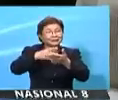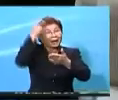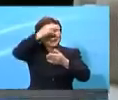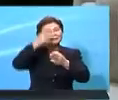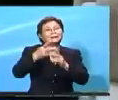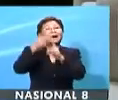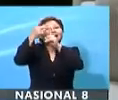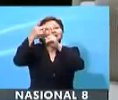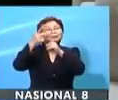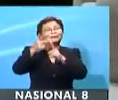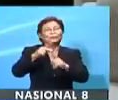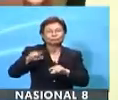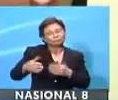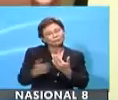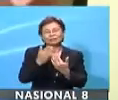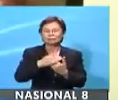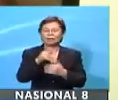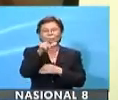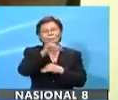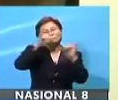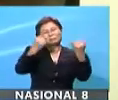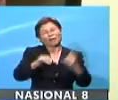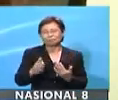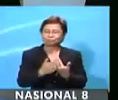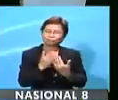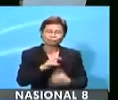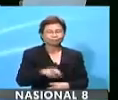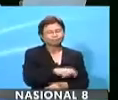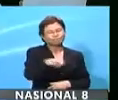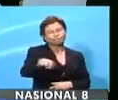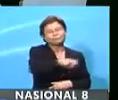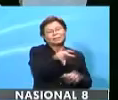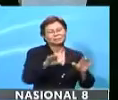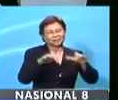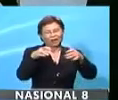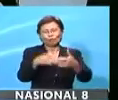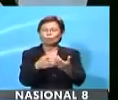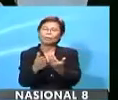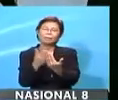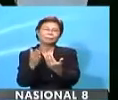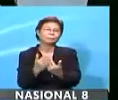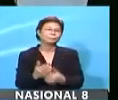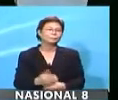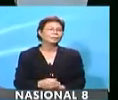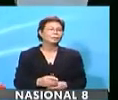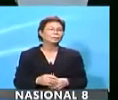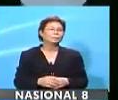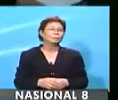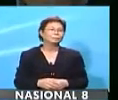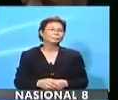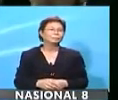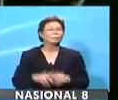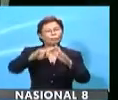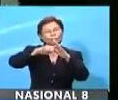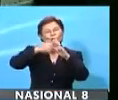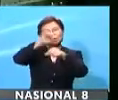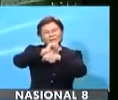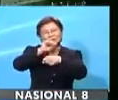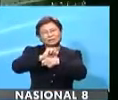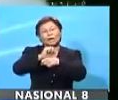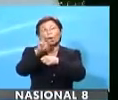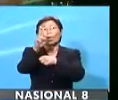memudahkan pergerakan jemaah mengerjakan umrah secara berkumpulan. InsyaAllah jemaah haji ini akan mula mengerjakan umrah yang